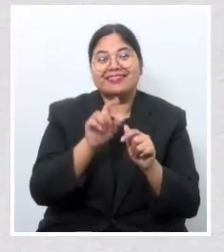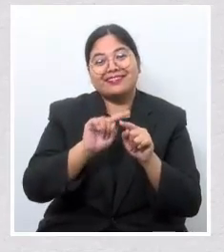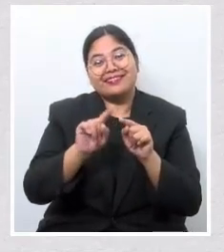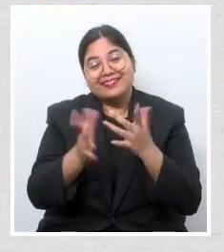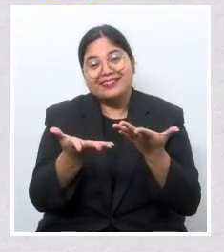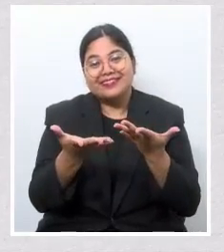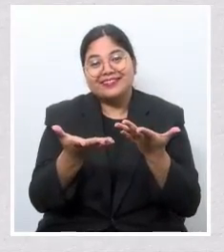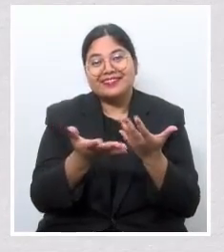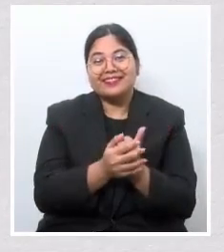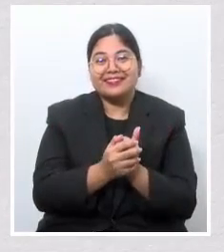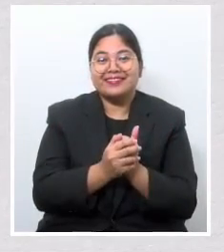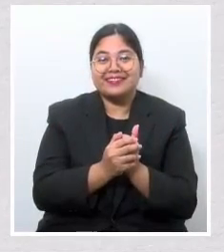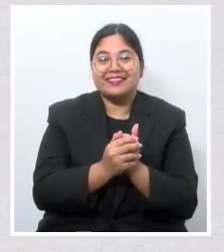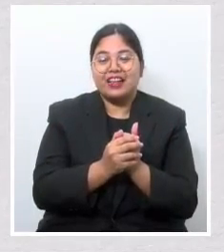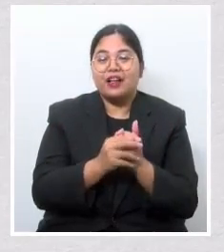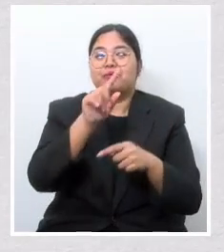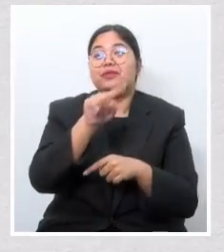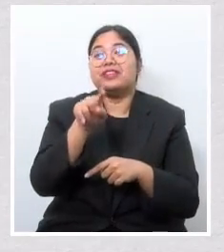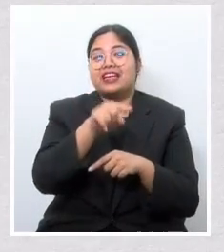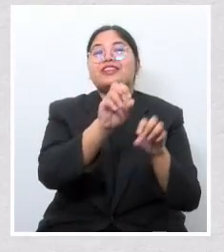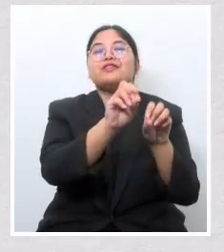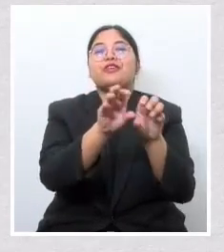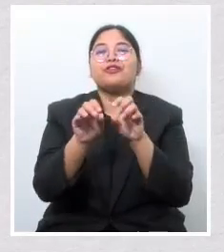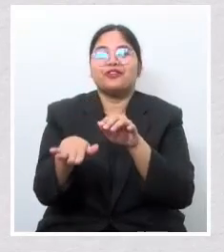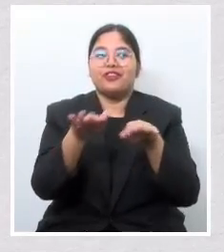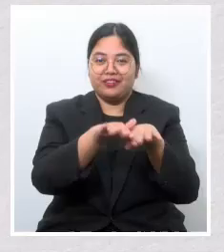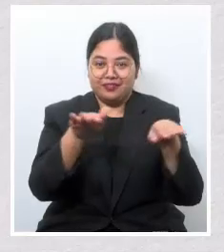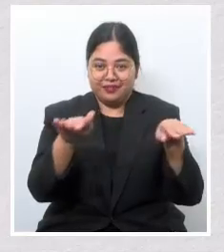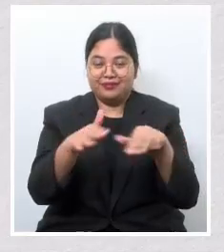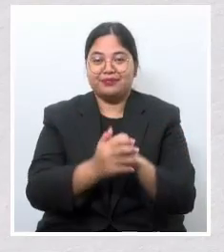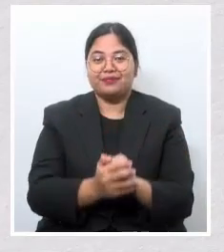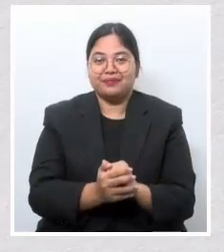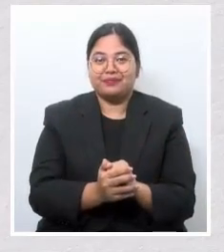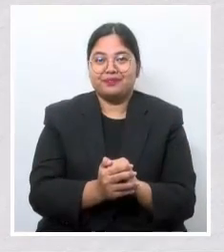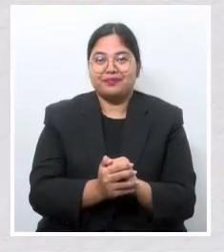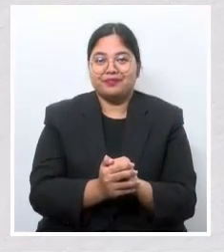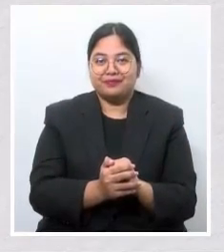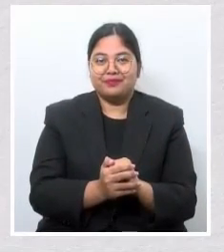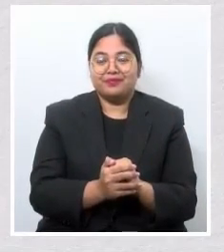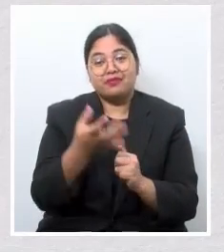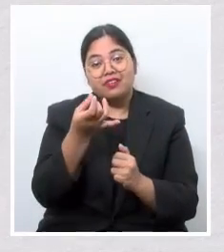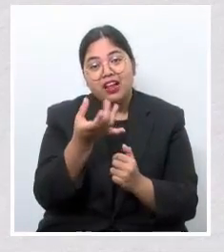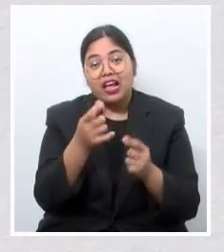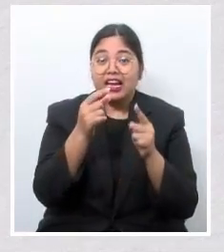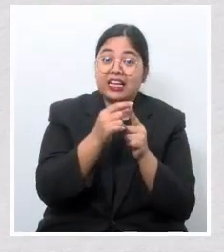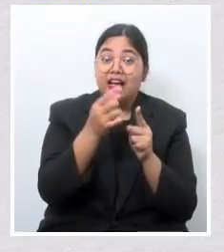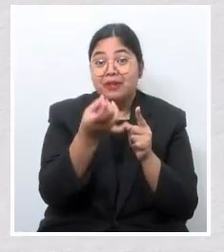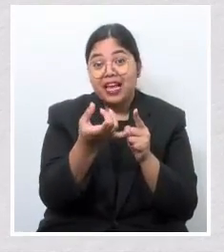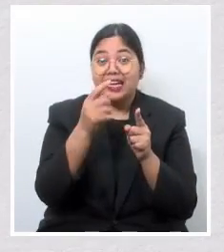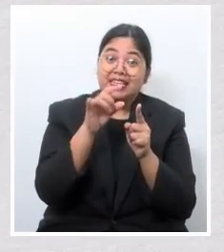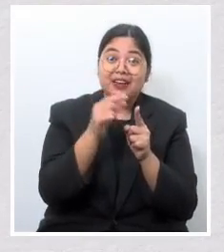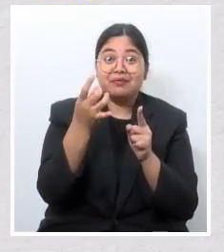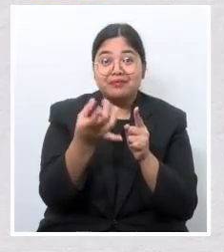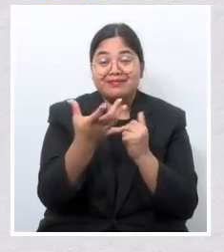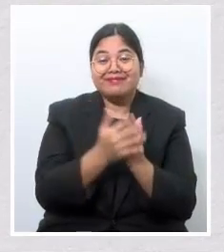เเก็คือหัวแต่ถ้าเกิดเราเรียกทั้งหมดเนี่ยเเรียกว่าอะไรเอะอะไรอะอะไรนะ